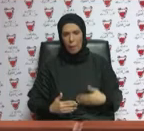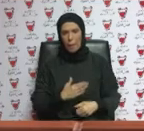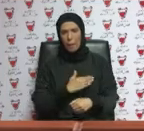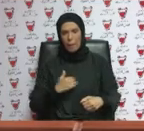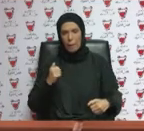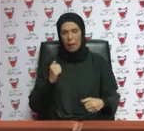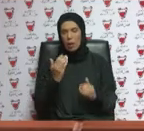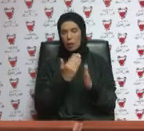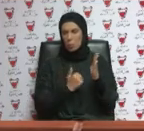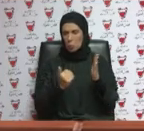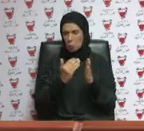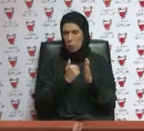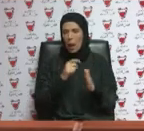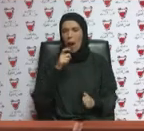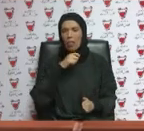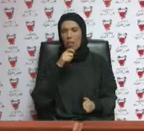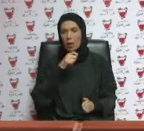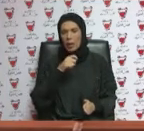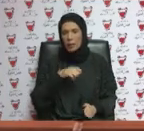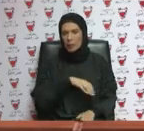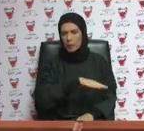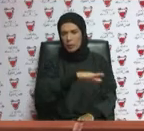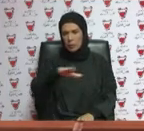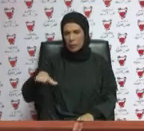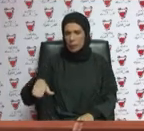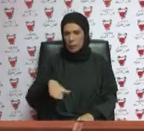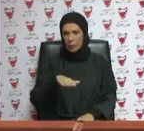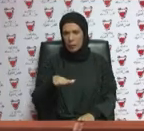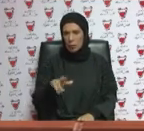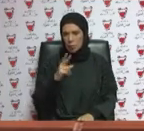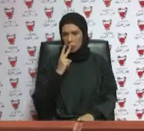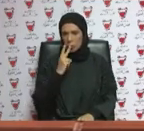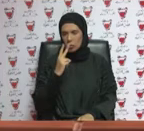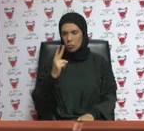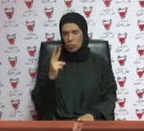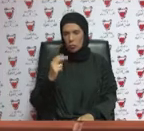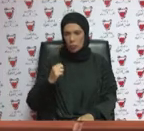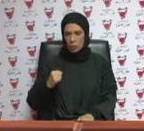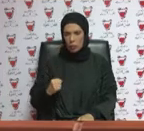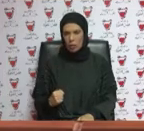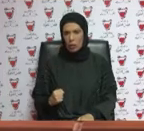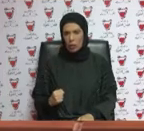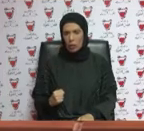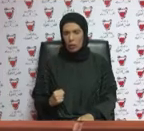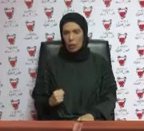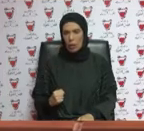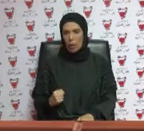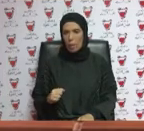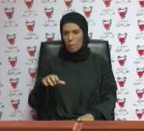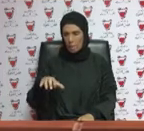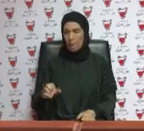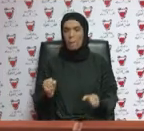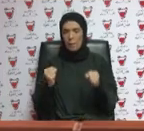عروشها الاقتصادية، في حين أن الجميع يشهد للبحرين أن هي البحرين دولة